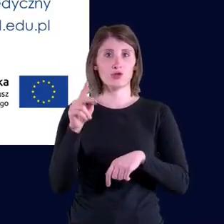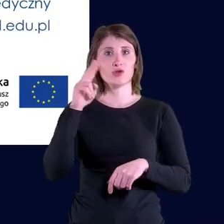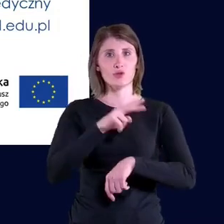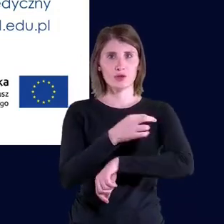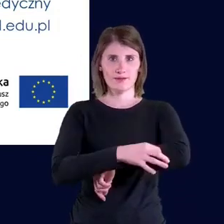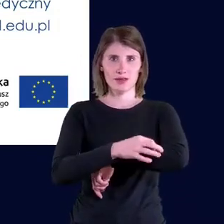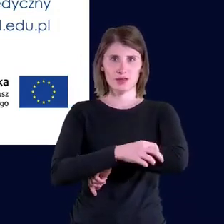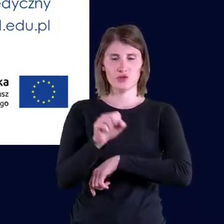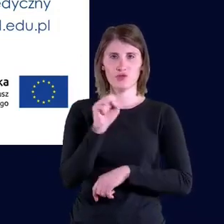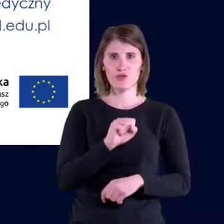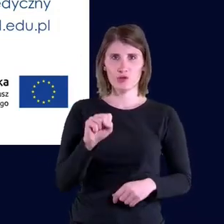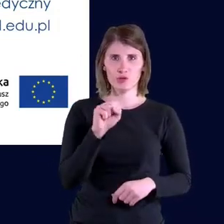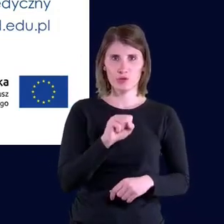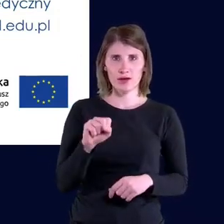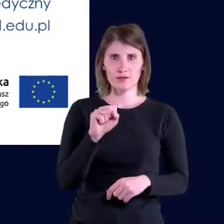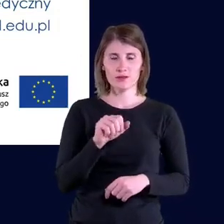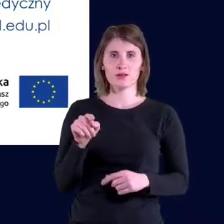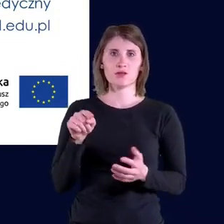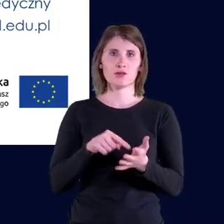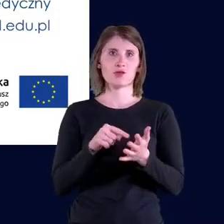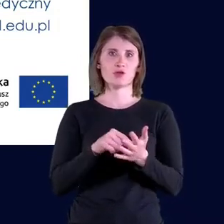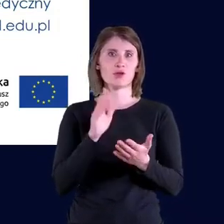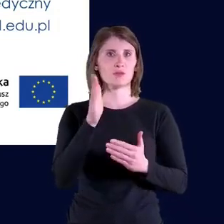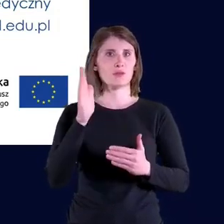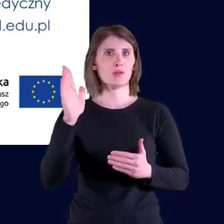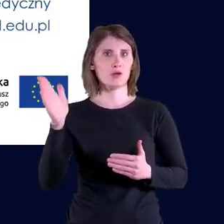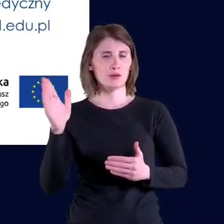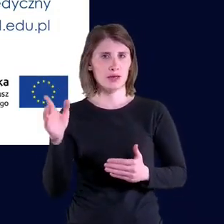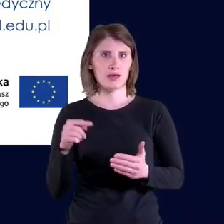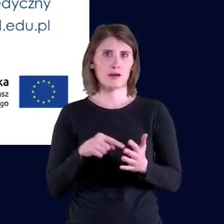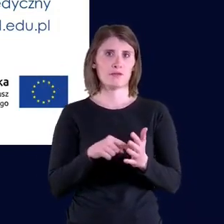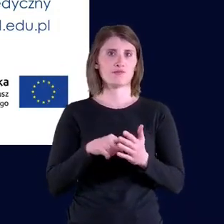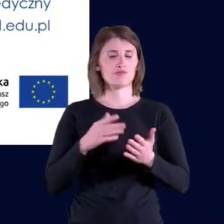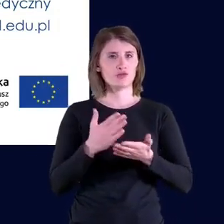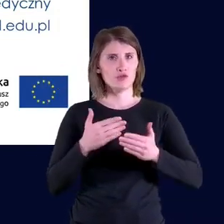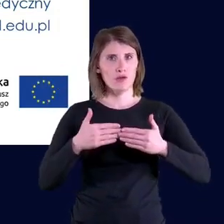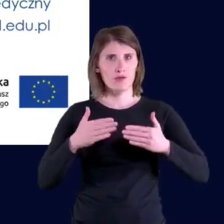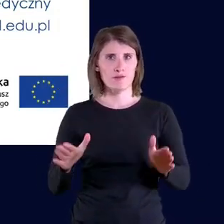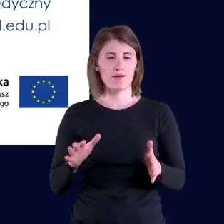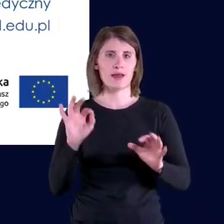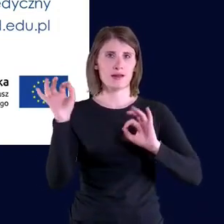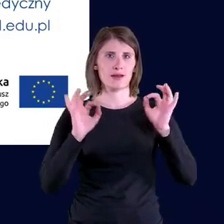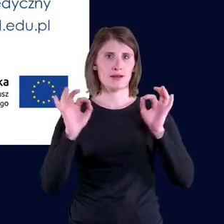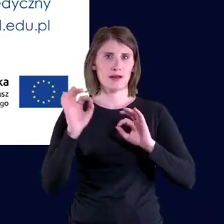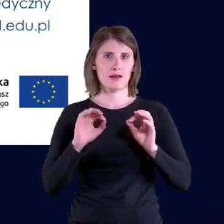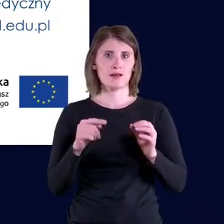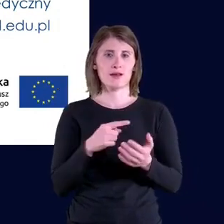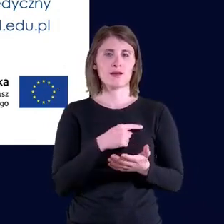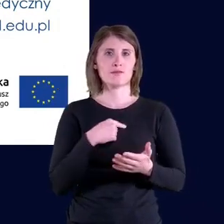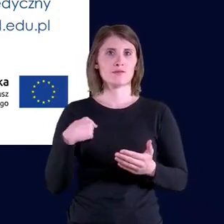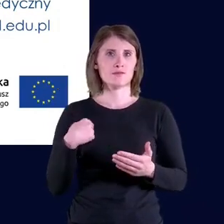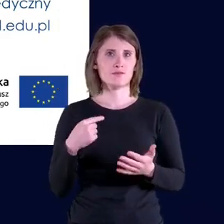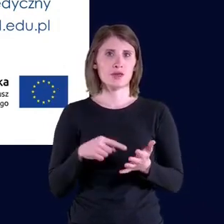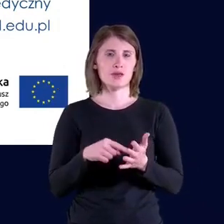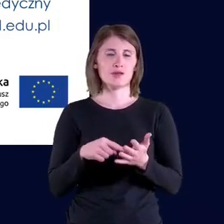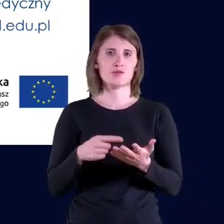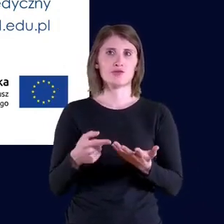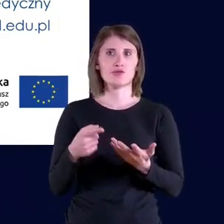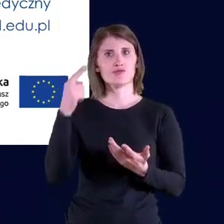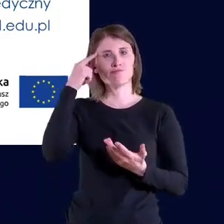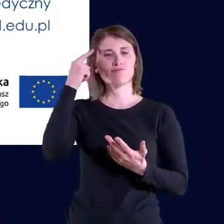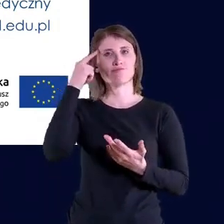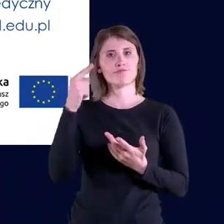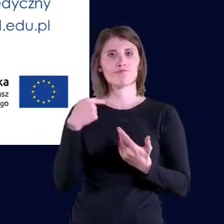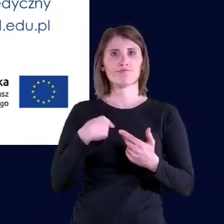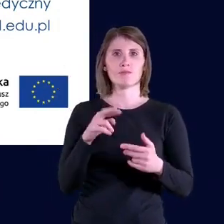na temat bibliotecznych projektów wykorzystujących otwarte dane gdzie zostaliśmy wspomniani w gronie między innymi takich